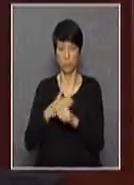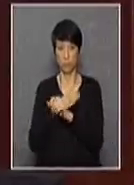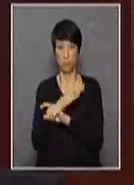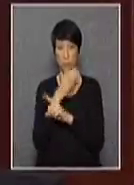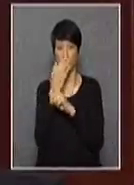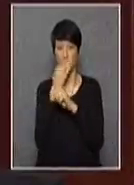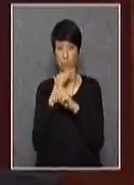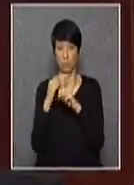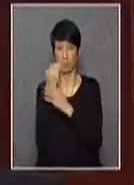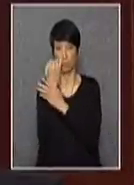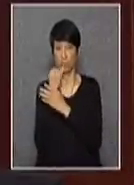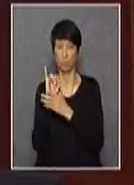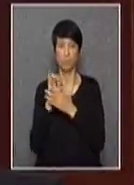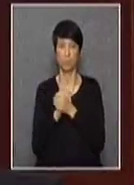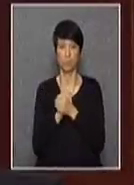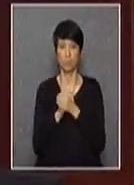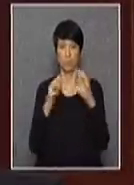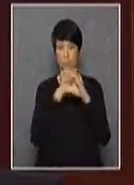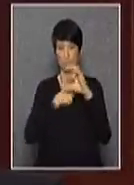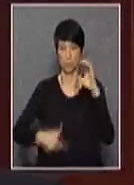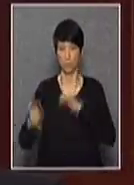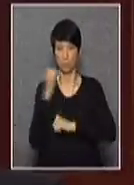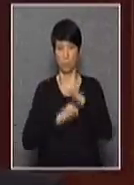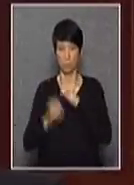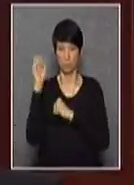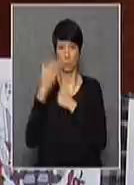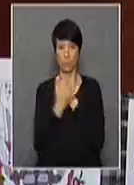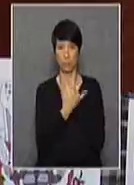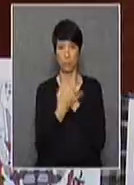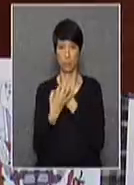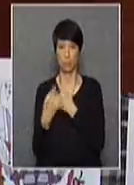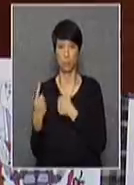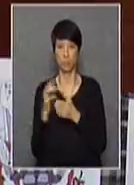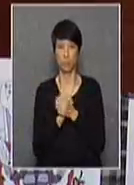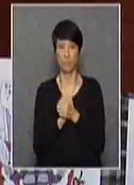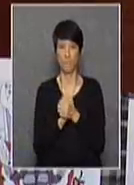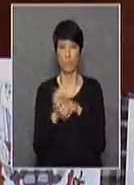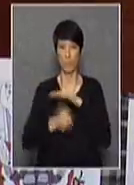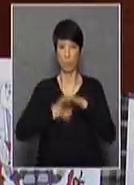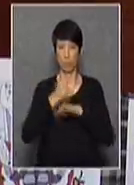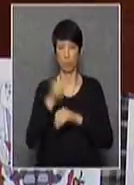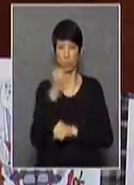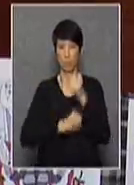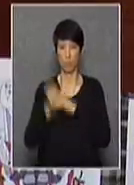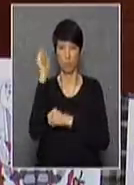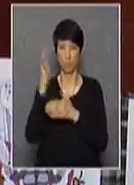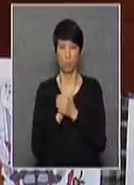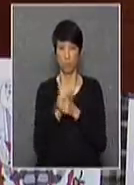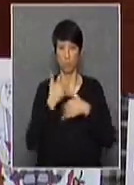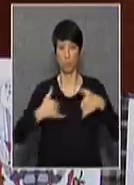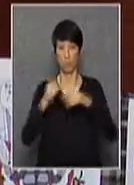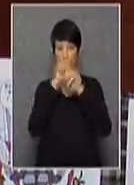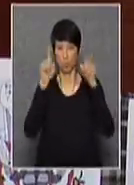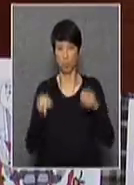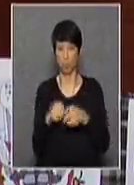修正案被否決。陳志全議員，請你動議第631項修正案。 主席，我動議通過會議講稿附